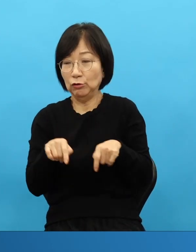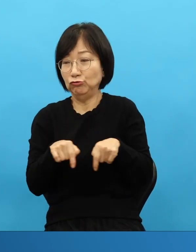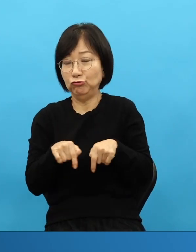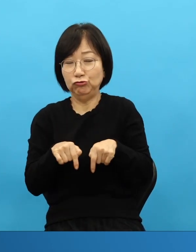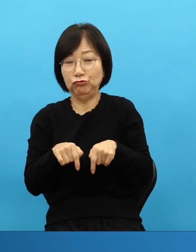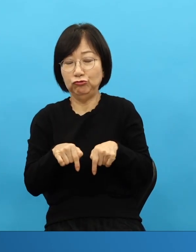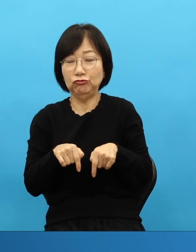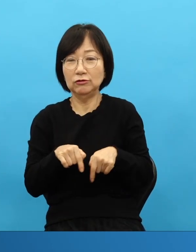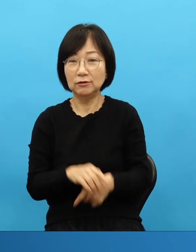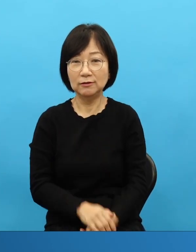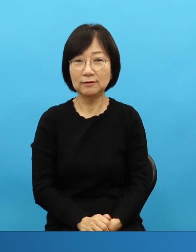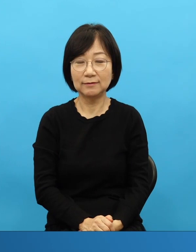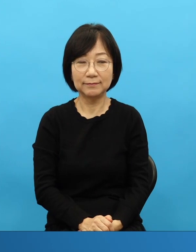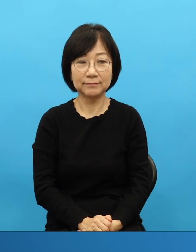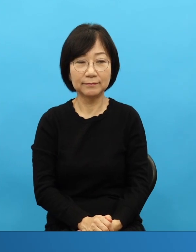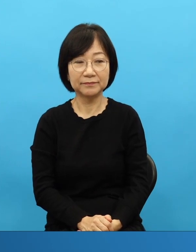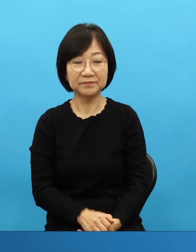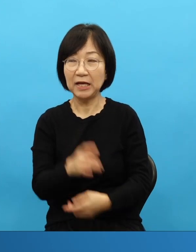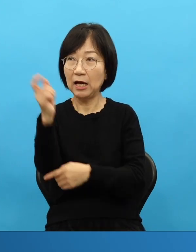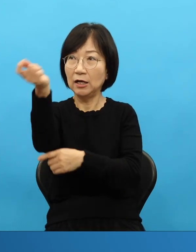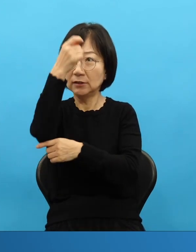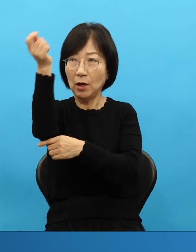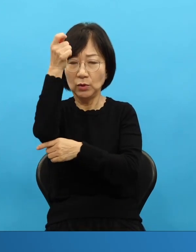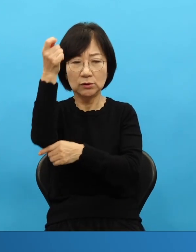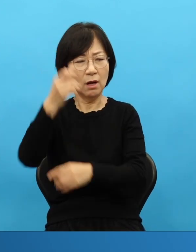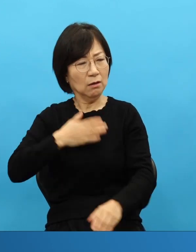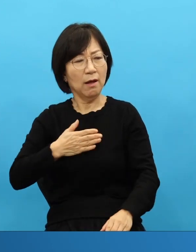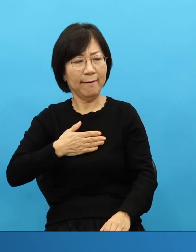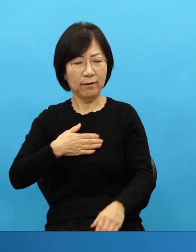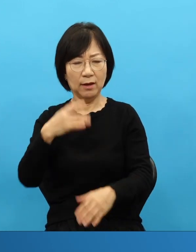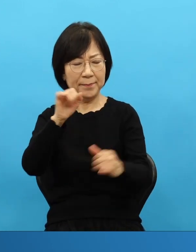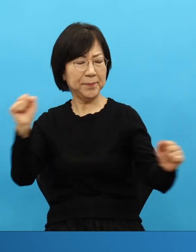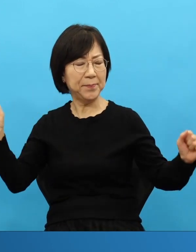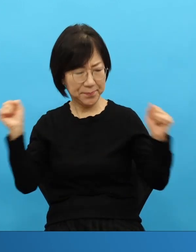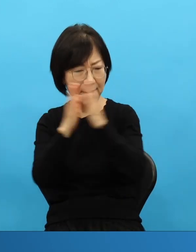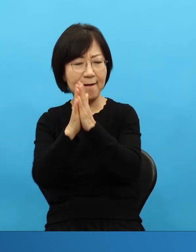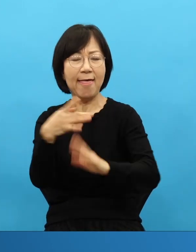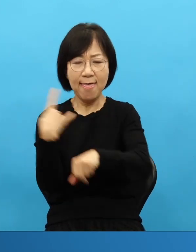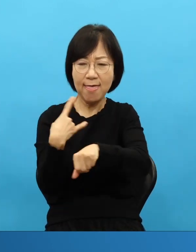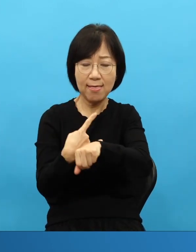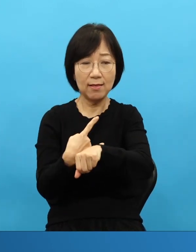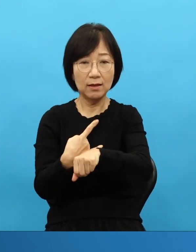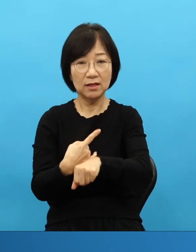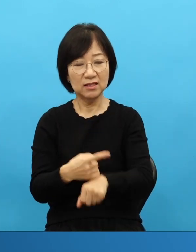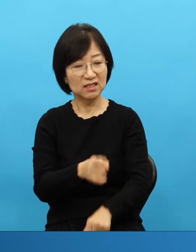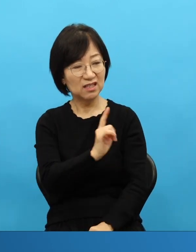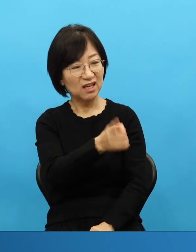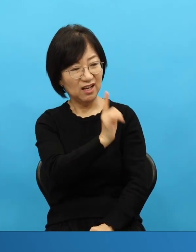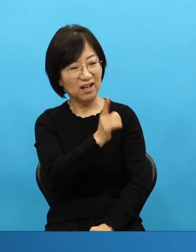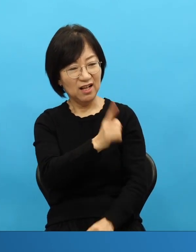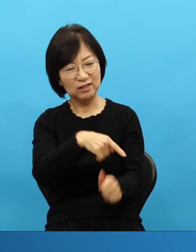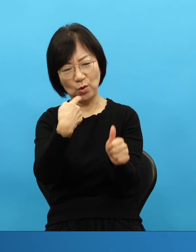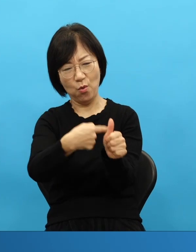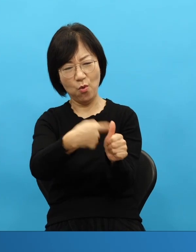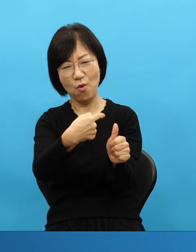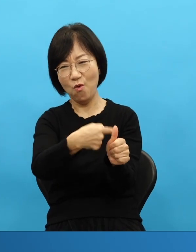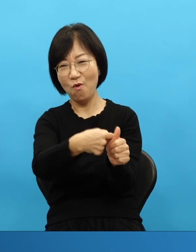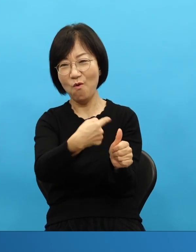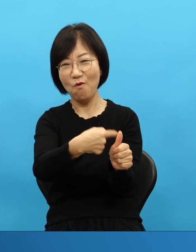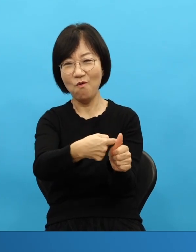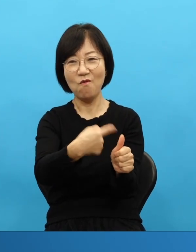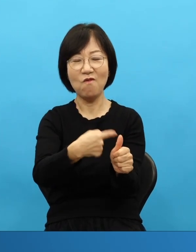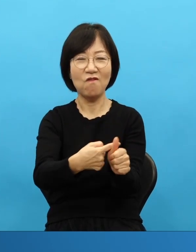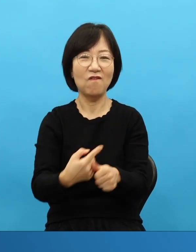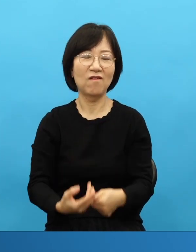in fear. 다윗이 싸우겠다 했어요. And David said, I will fight. 우리 여기서 다윗은 막 욕을 했다니까요. And so they were cursing